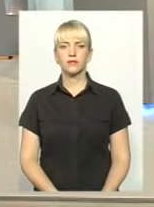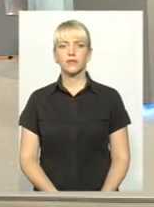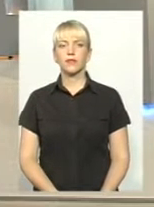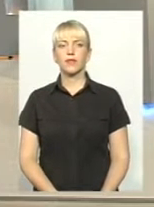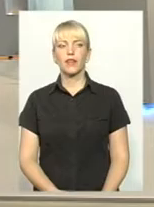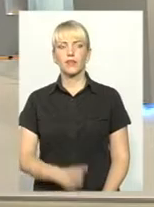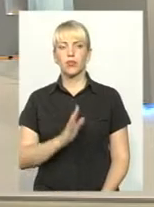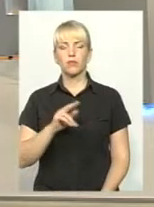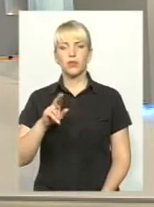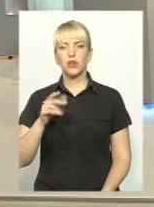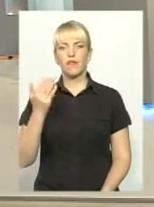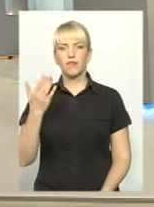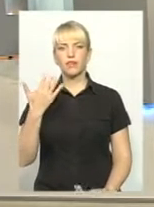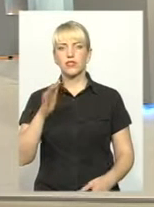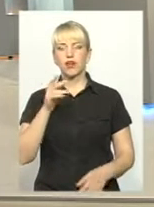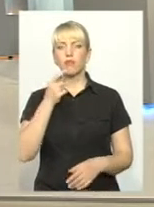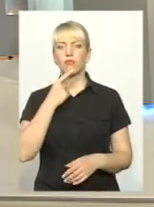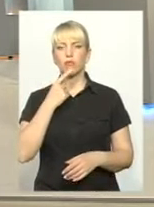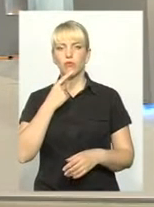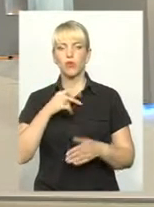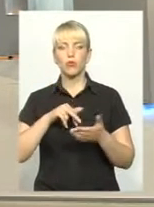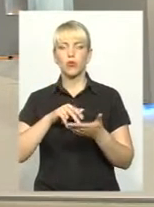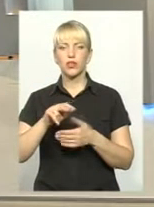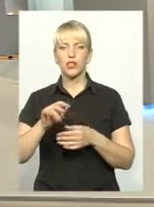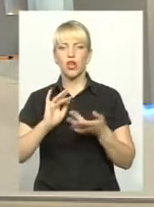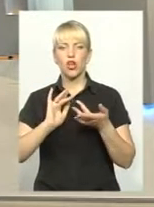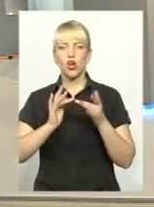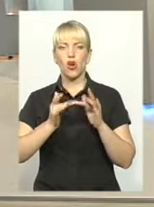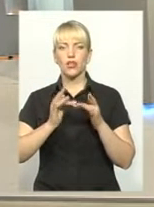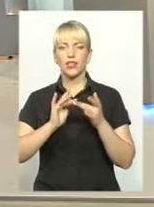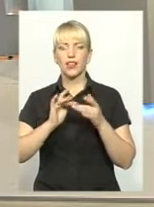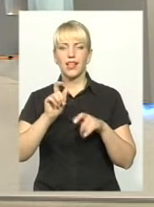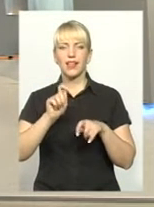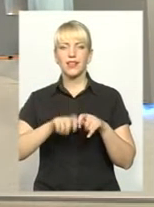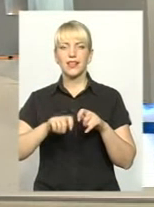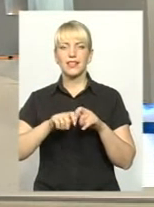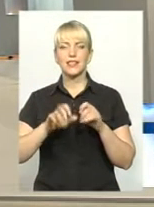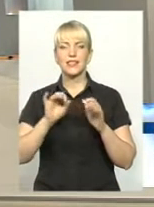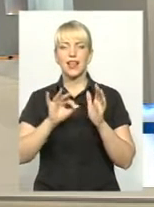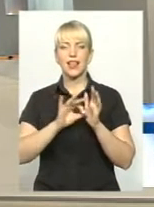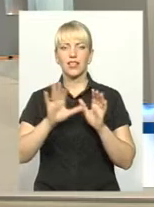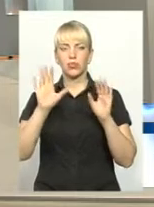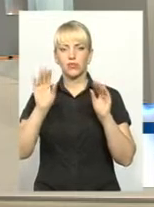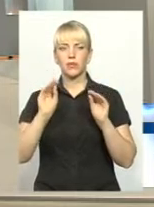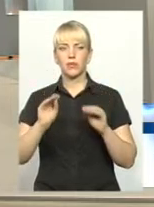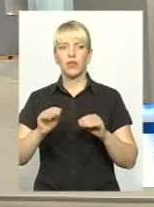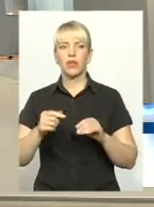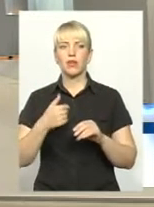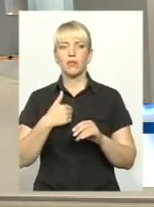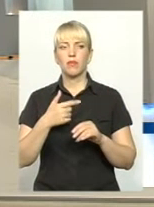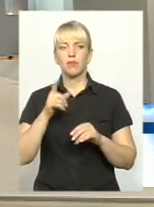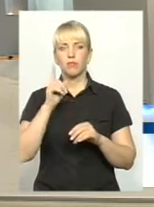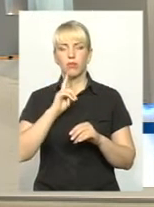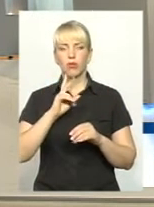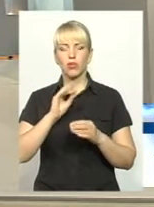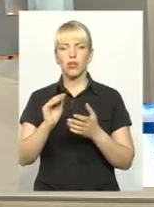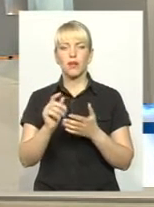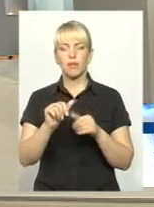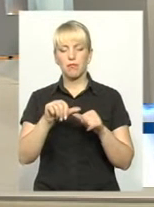Петровичу, чи ви вже пробували пройти той онлайн-тест декларації електронної? Ми вносимо декларацію письмовому. Поки що, а